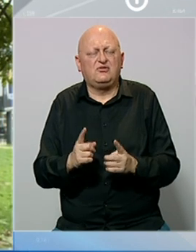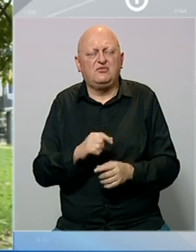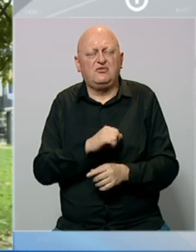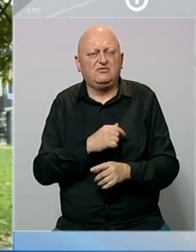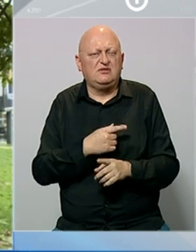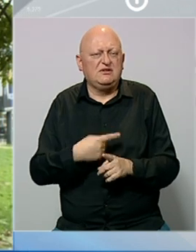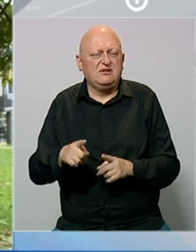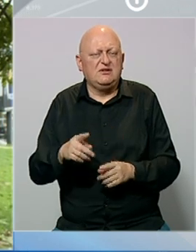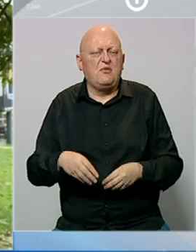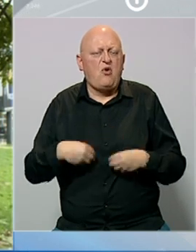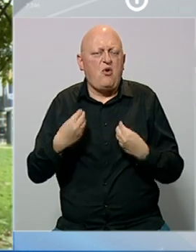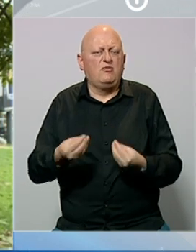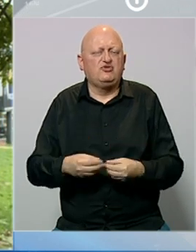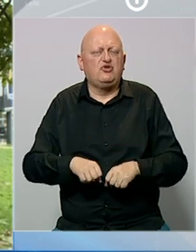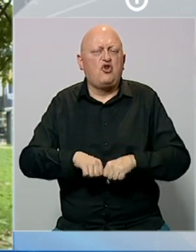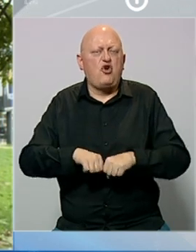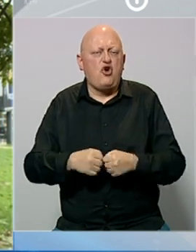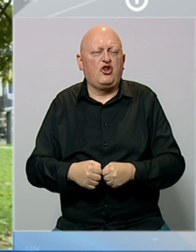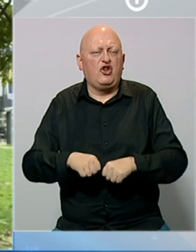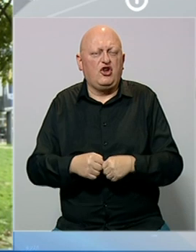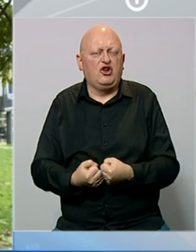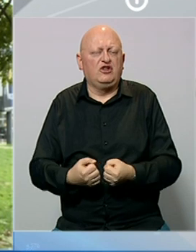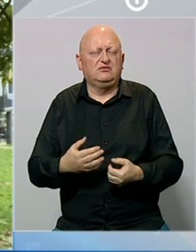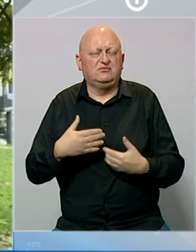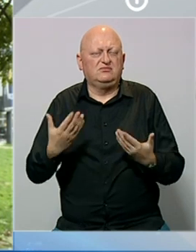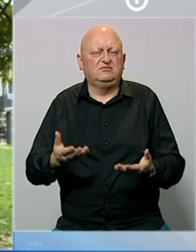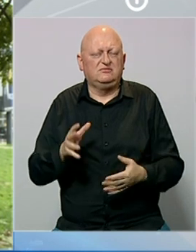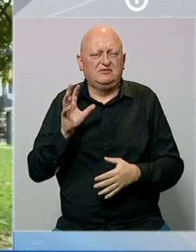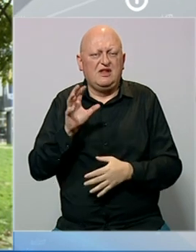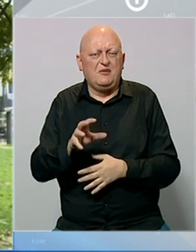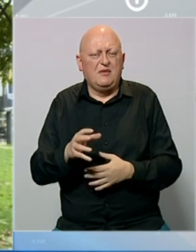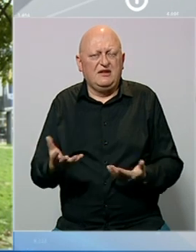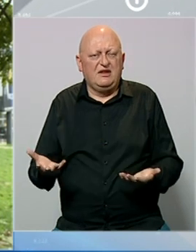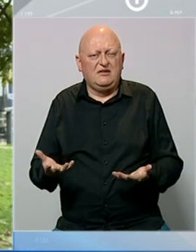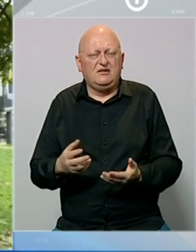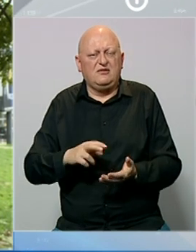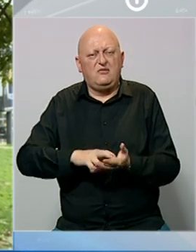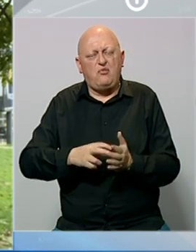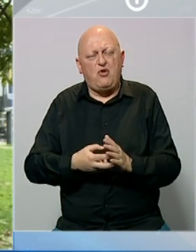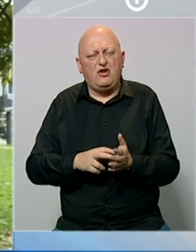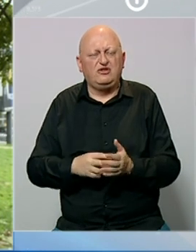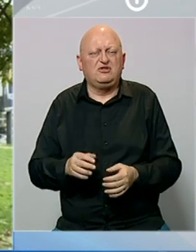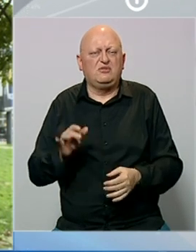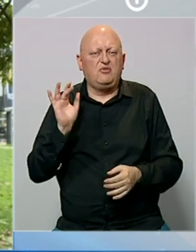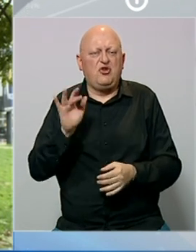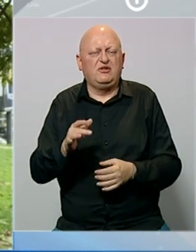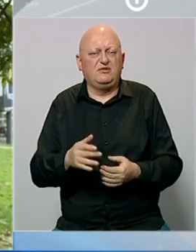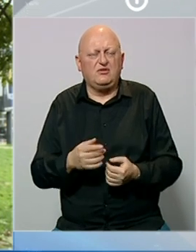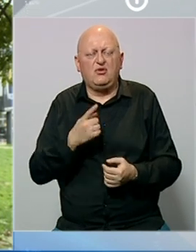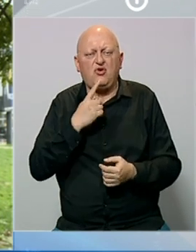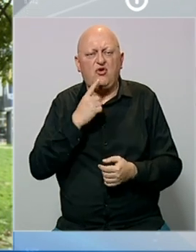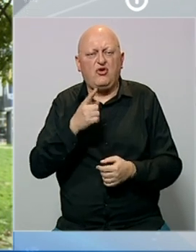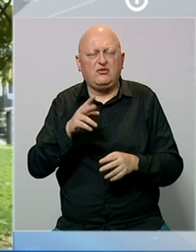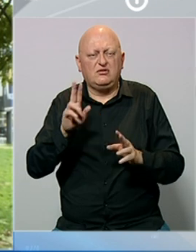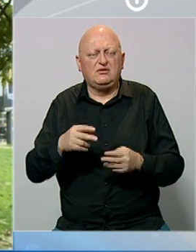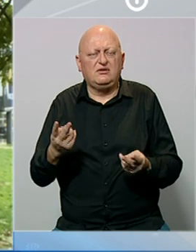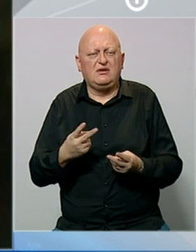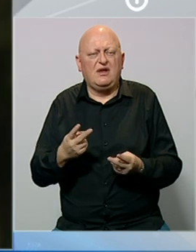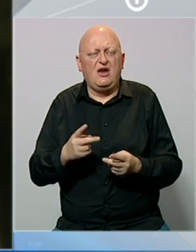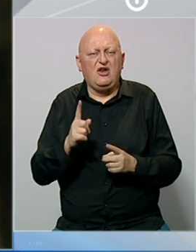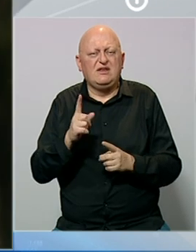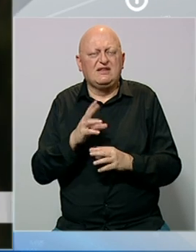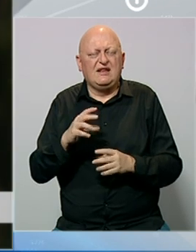osim priče o ugroženosti, osim napadanja političkih protivnika koje oni imenuju kao